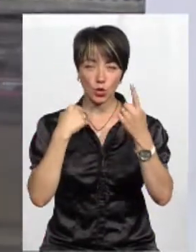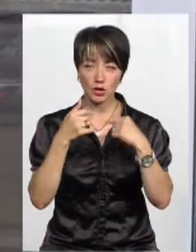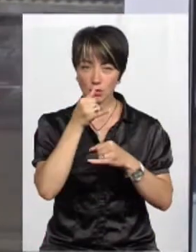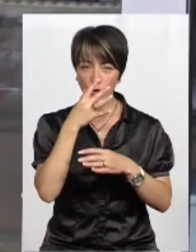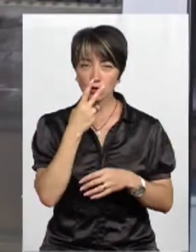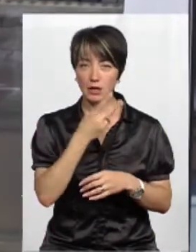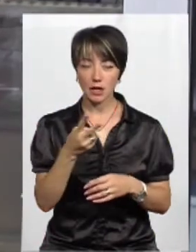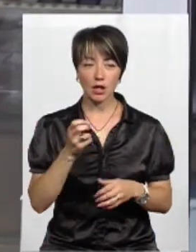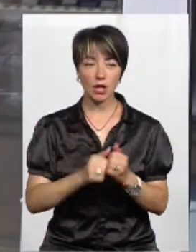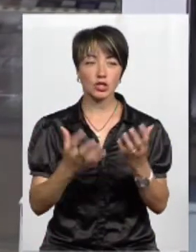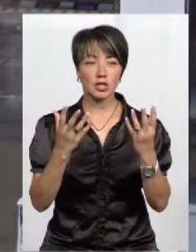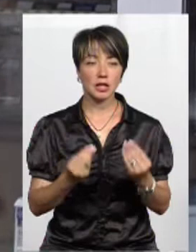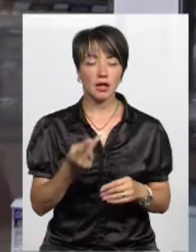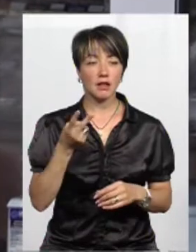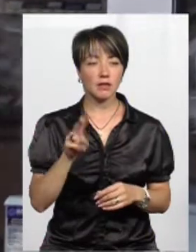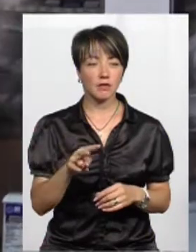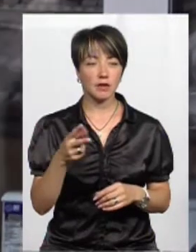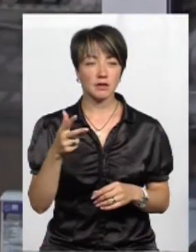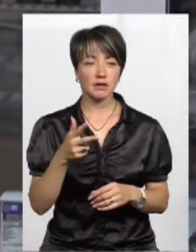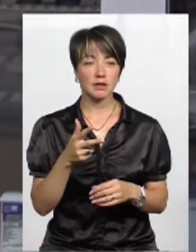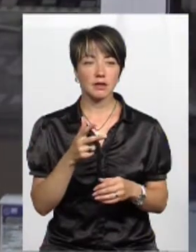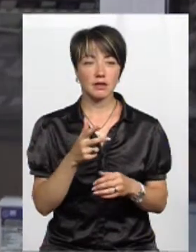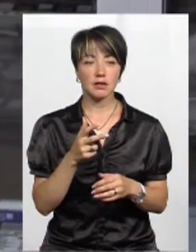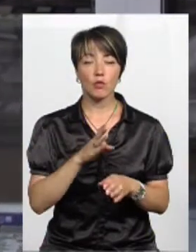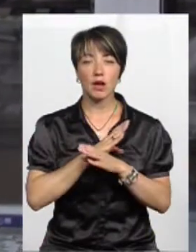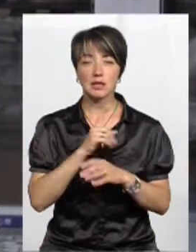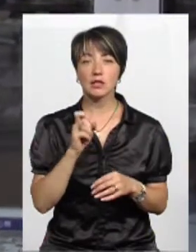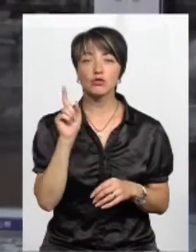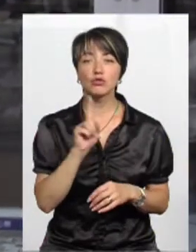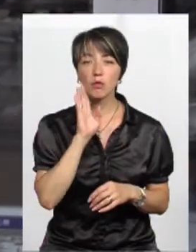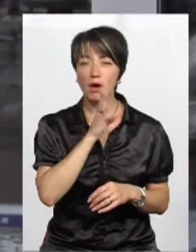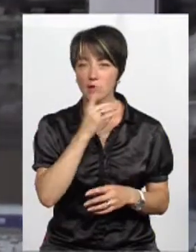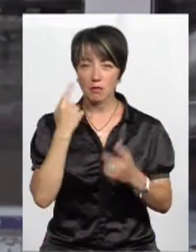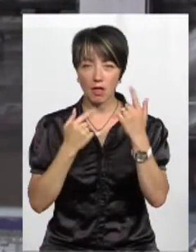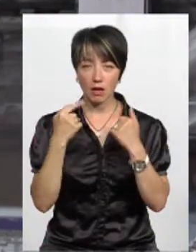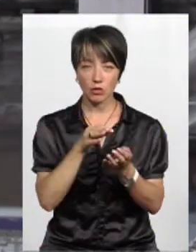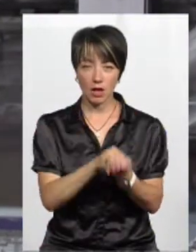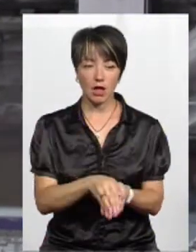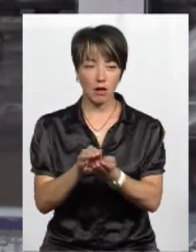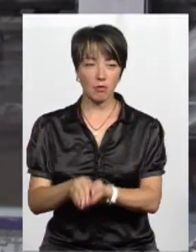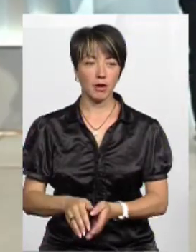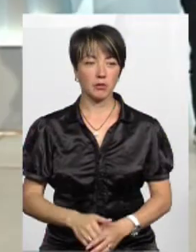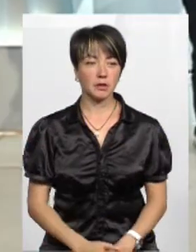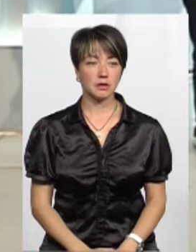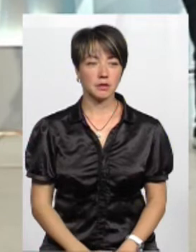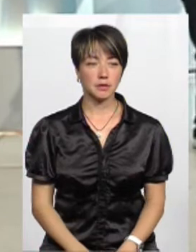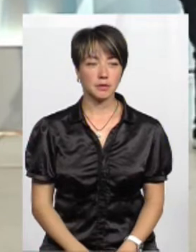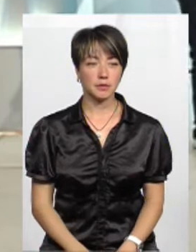могу смотреть, что каждый день они два умирают. За что матери плачут над гробами?